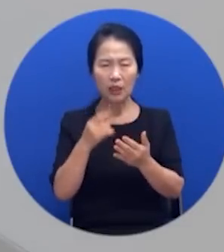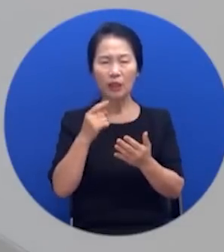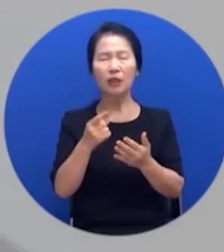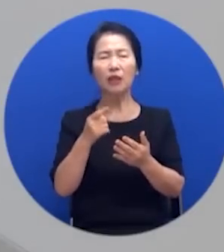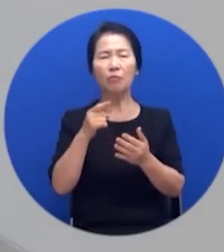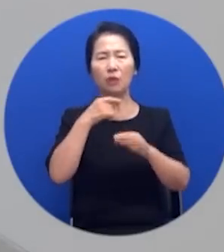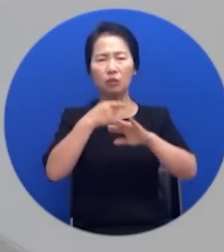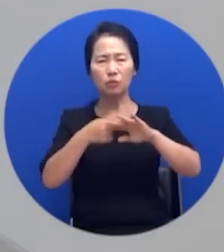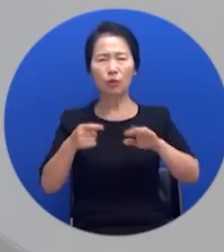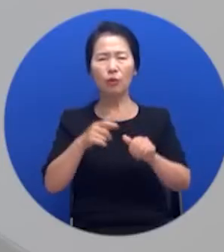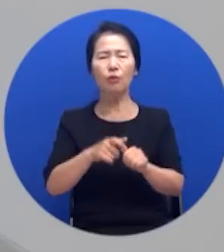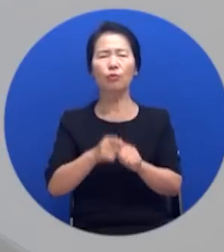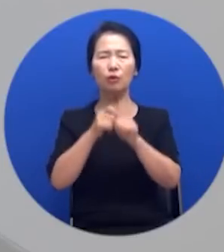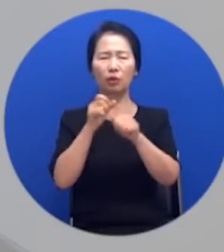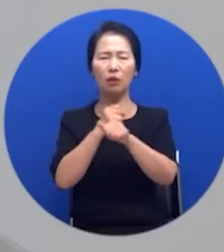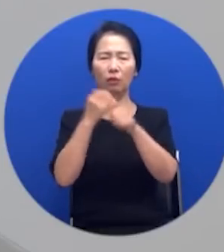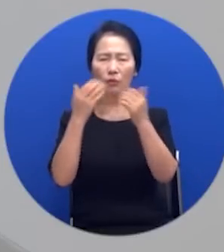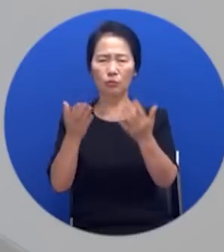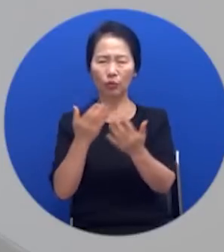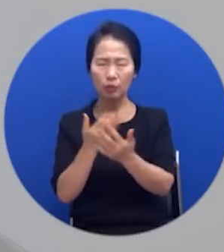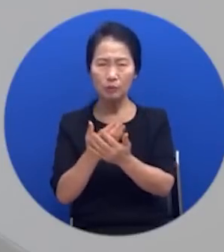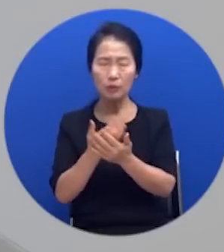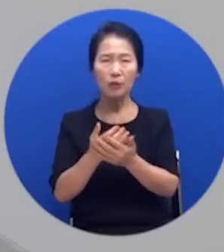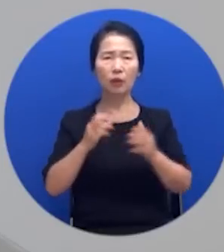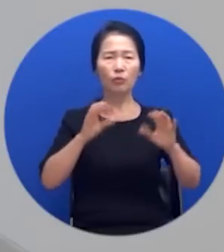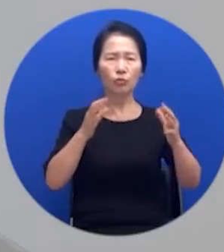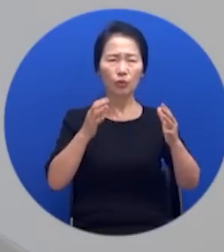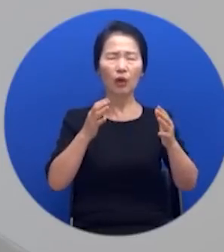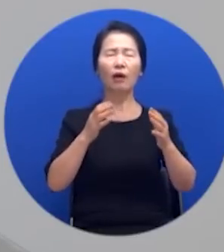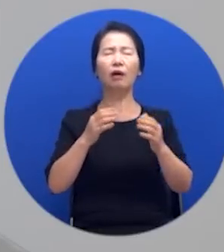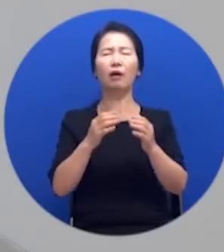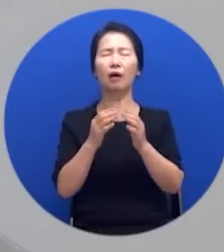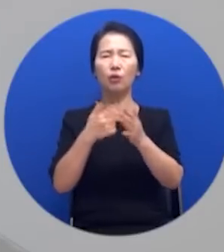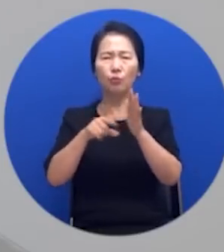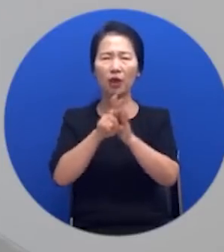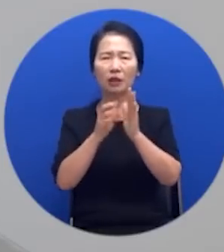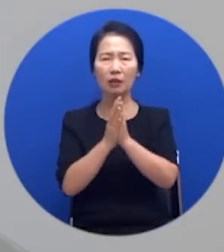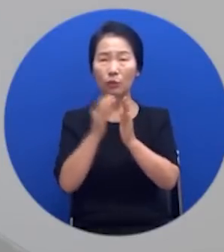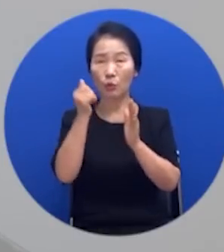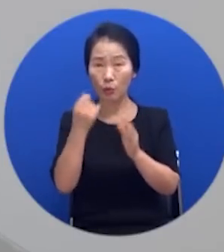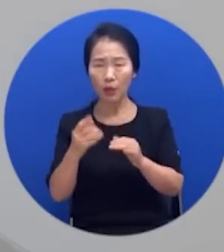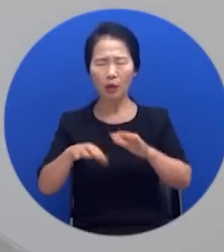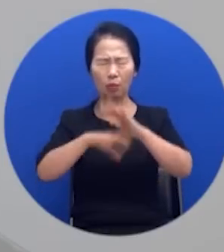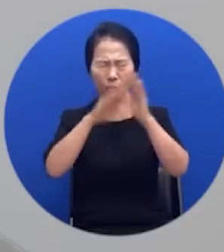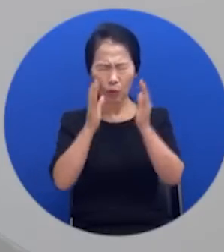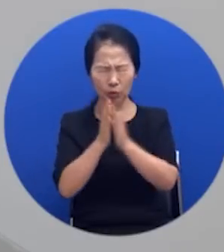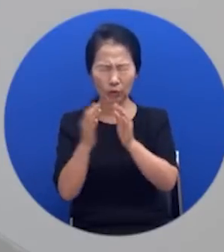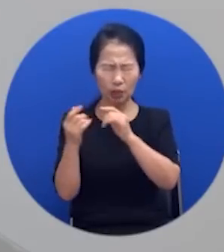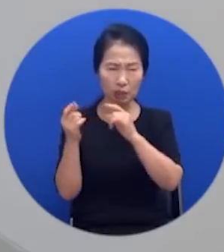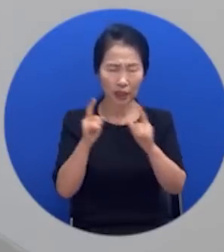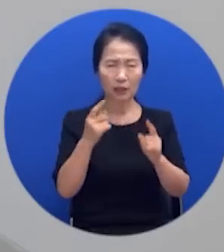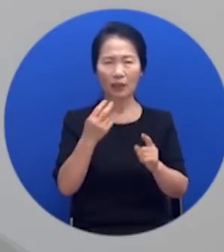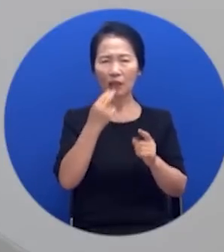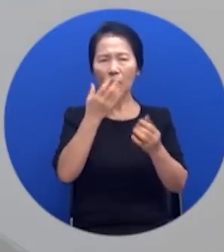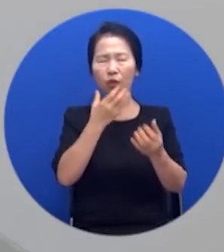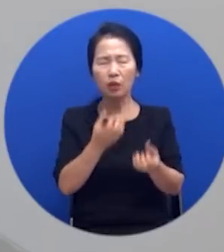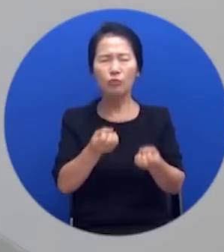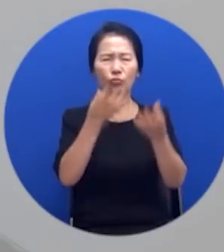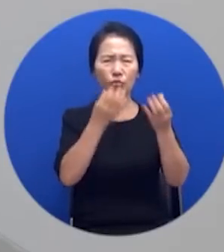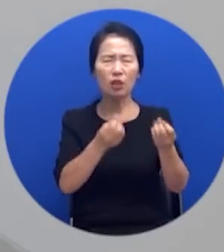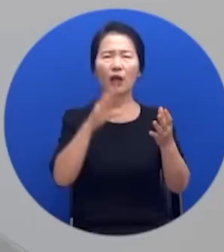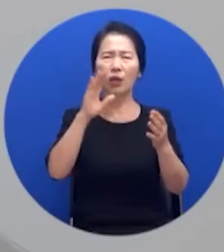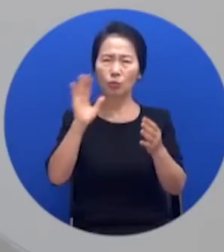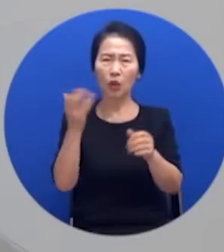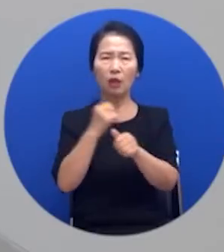민족을 구원하여 주옵소서. 국가 조찬 기도회가 모두를 살리는 생명의 축제가 되게